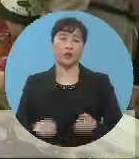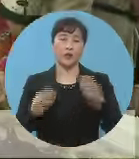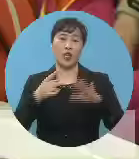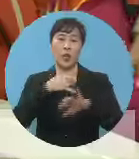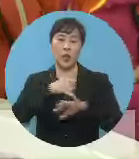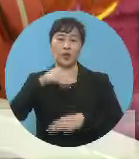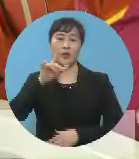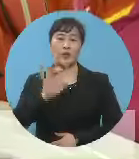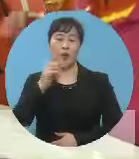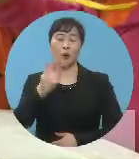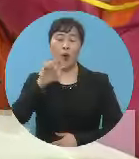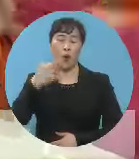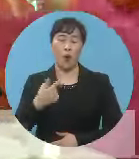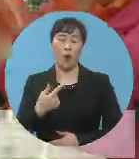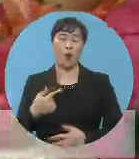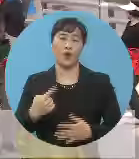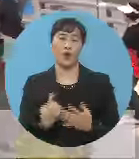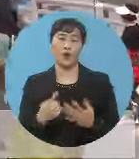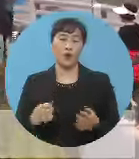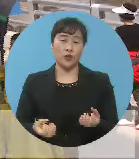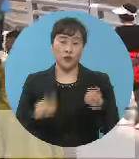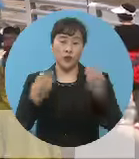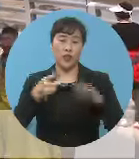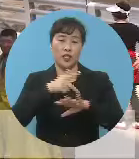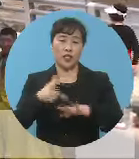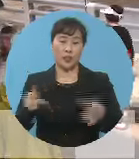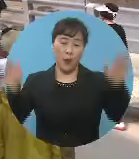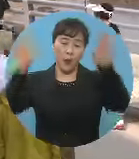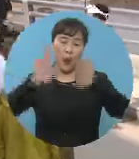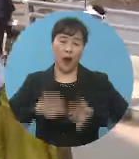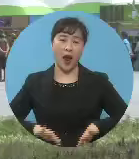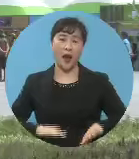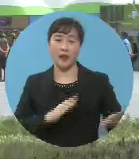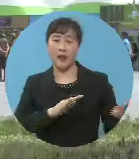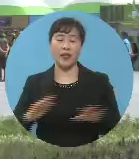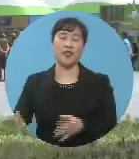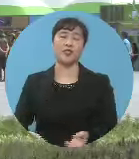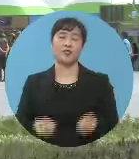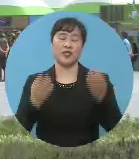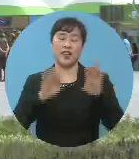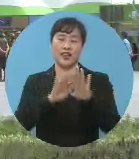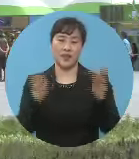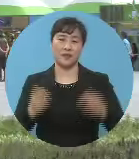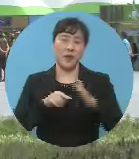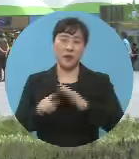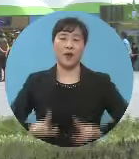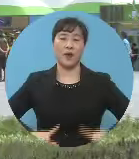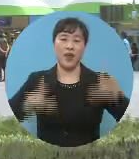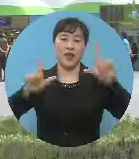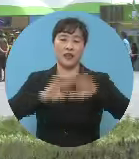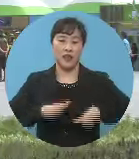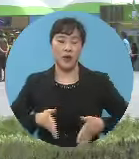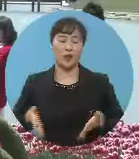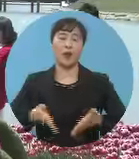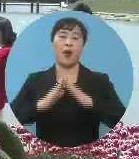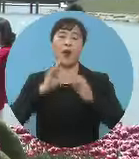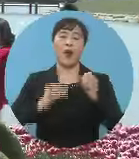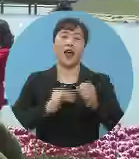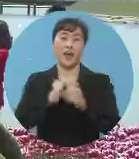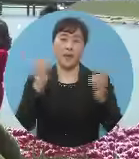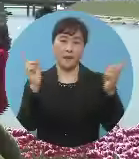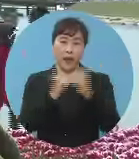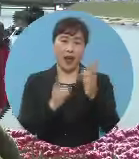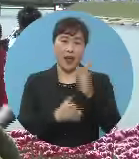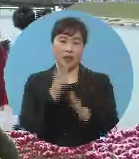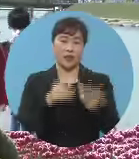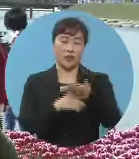수산물 축제, 진도 신비의 바닷길 축제가 펼쳐집니다. 전라남도는 전라도 방문의 해와 전라도 정도 천년을